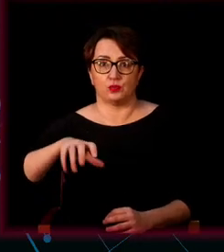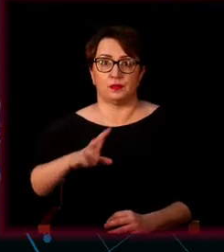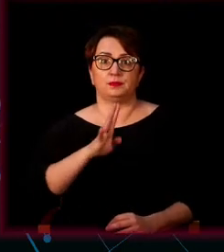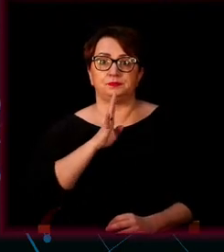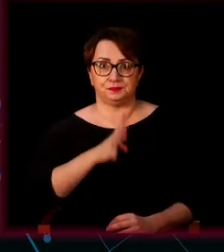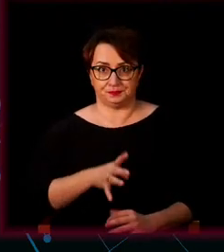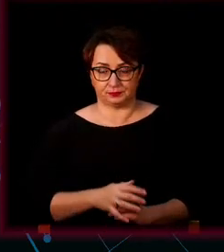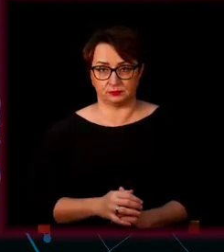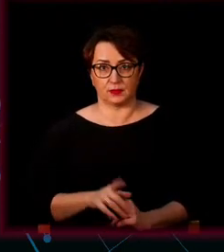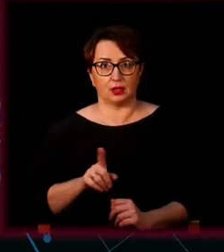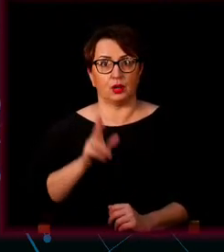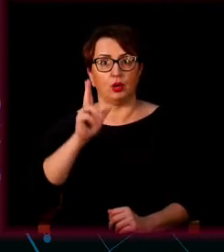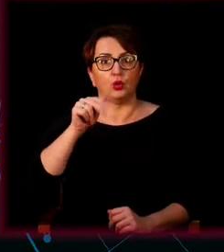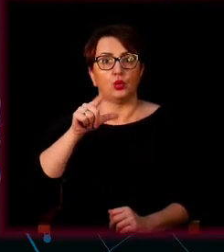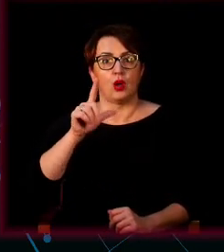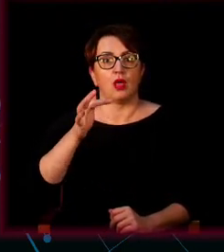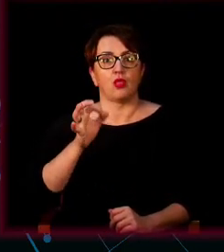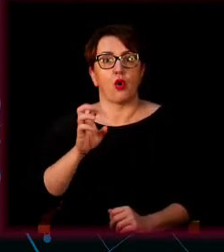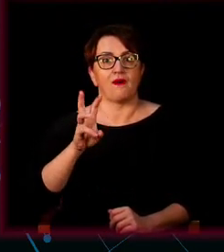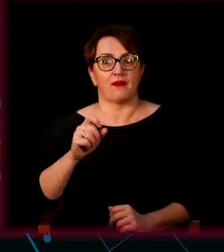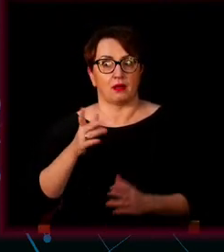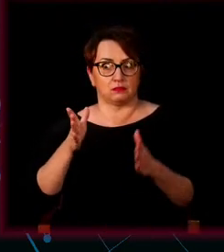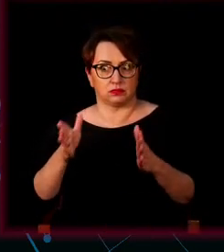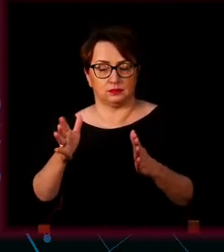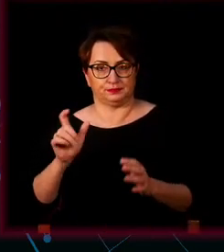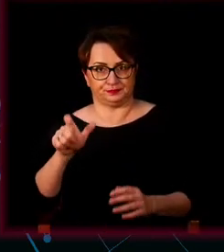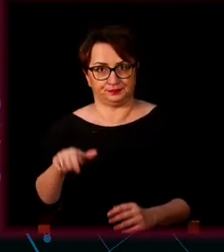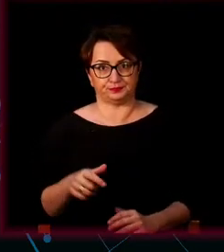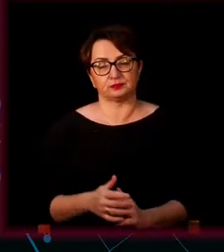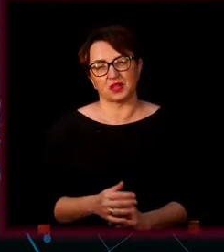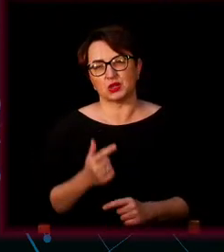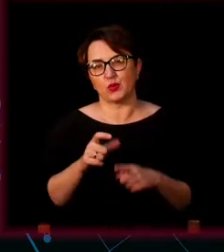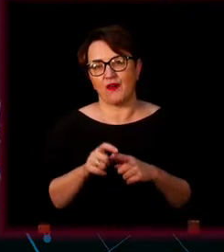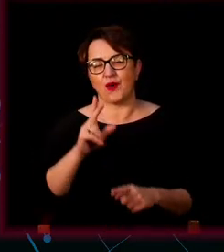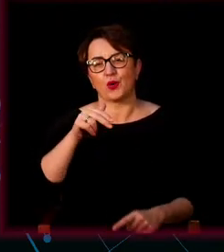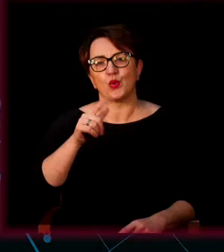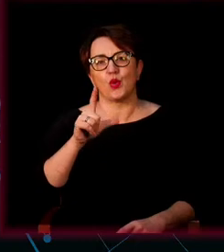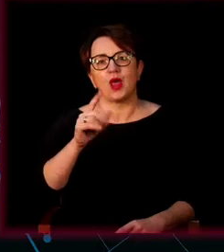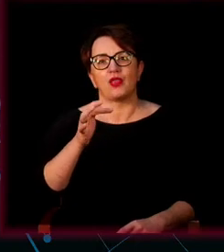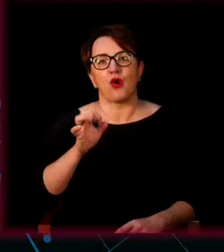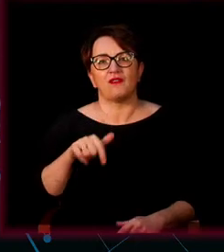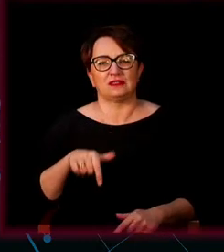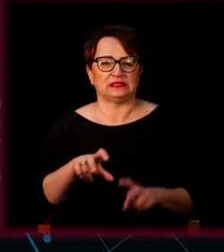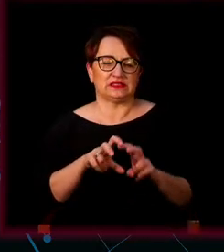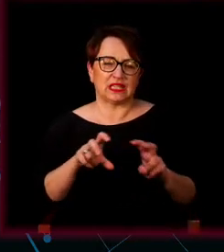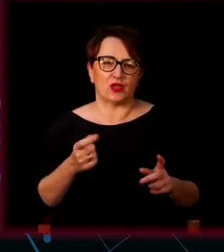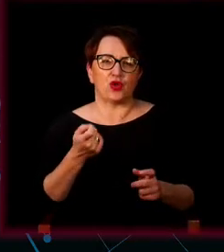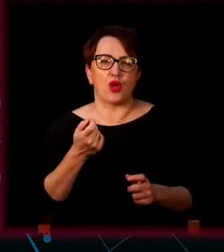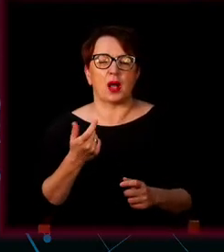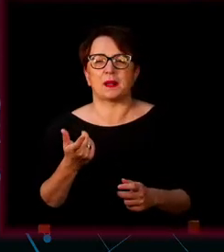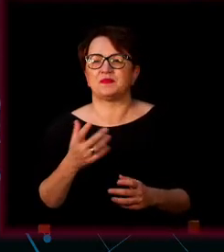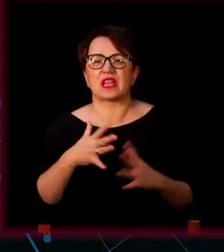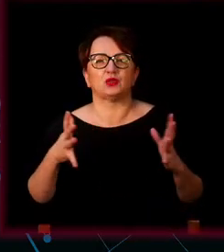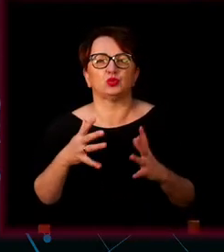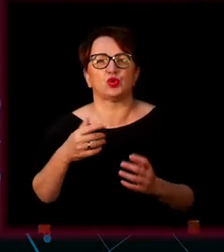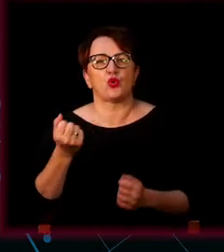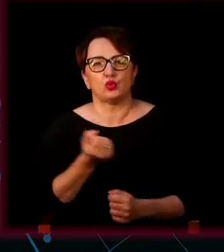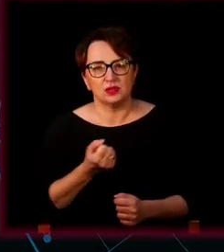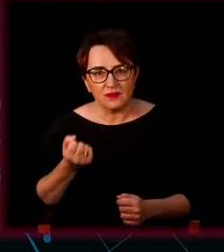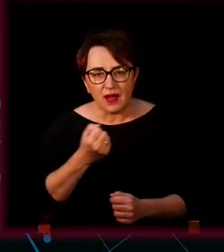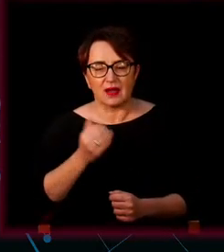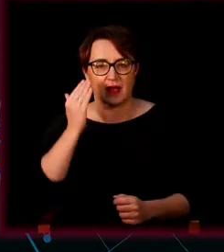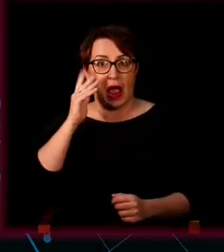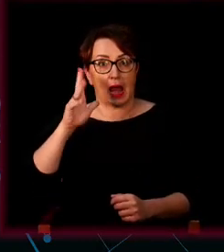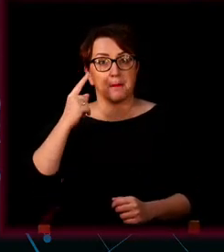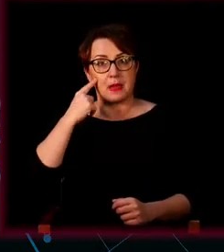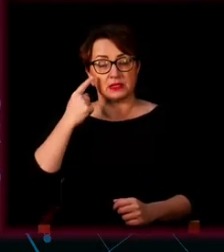pod wieloma względami kultowe, jakkolwiek to określenie kultowe w dzisiejszych czasach jest mocno często na wyrost używane, to